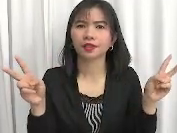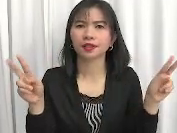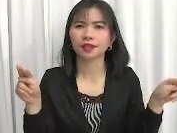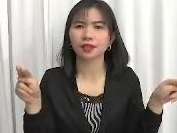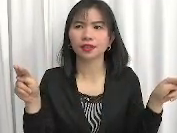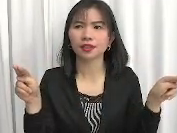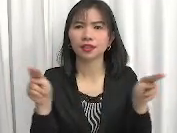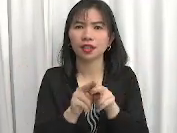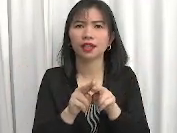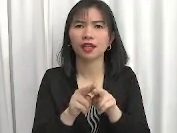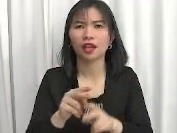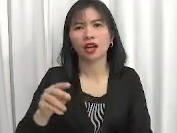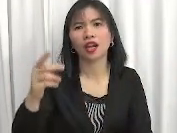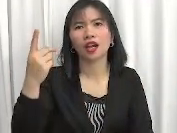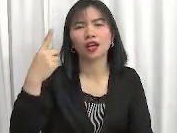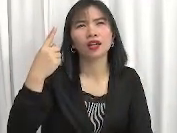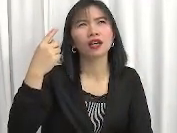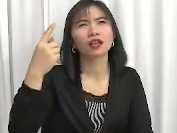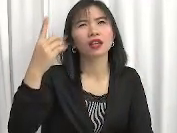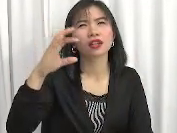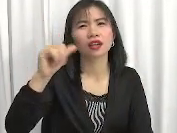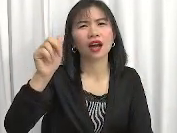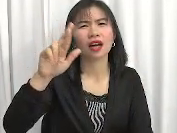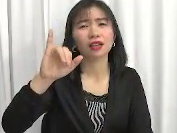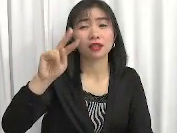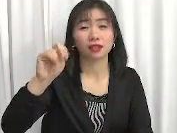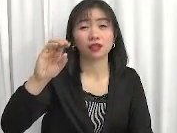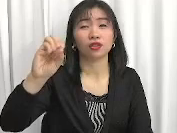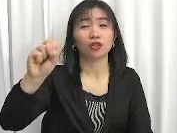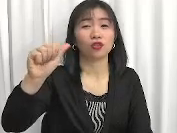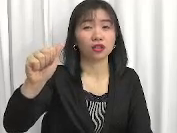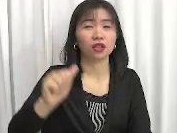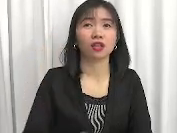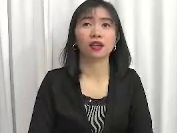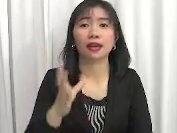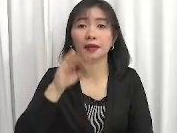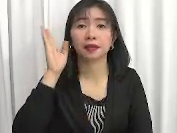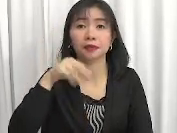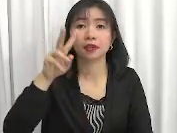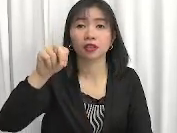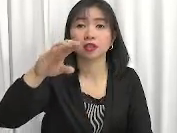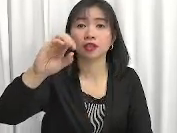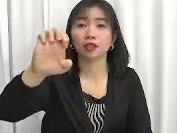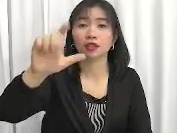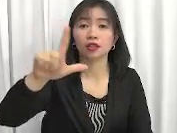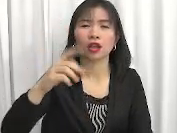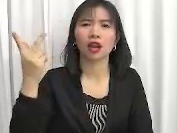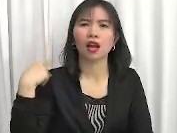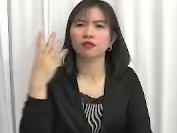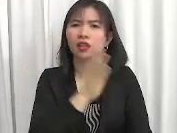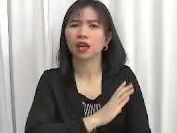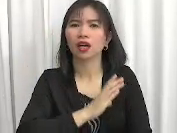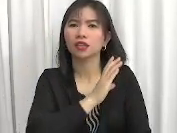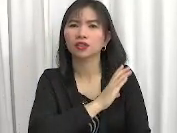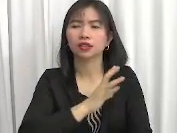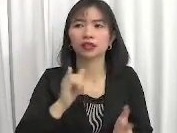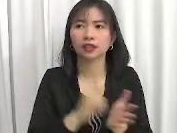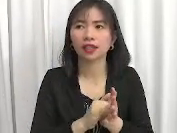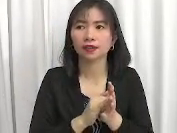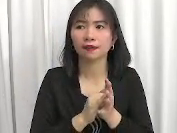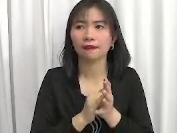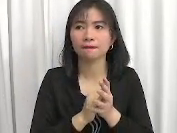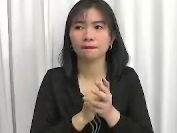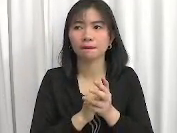pagiging karinyosa. Kaya po, si Brother Noel naman po, meron siyang katangian bilang